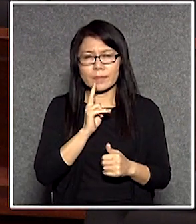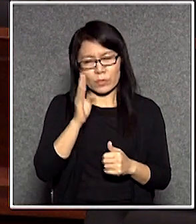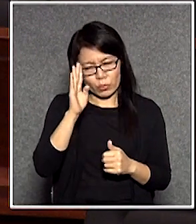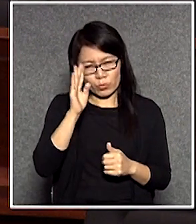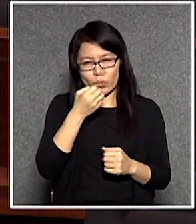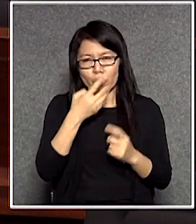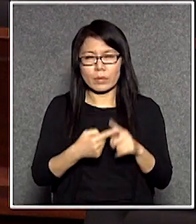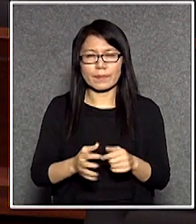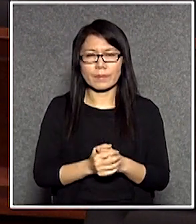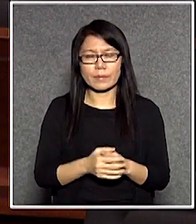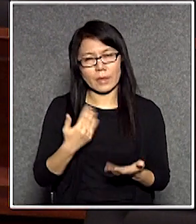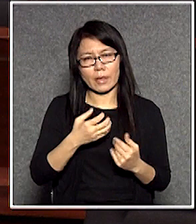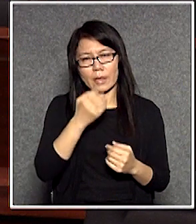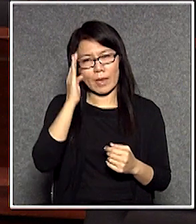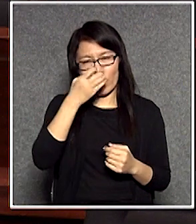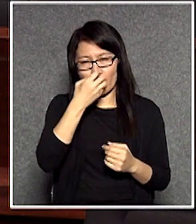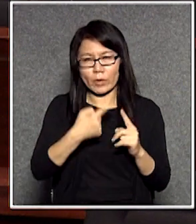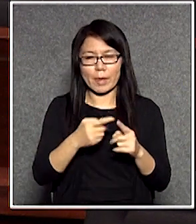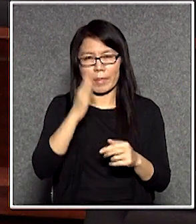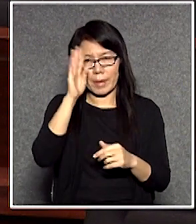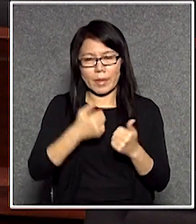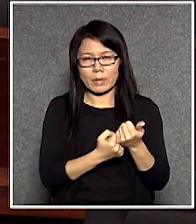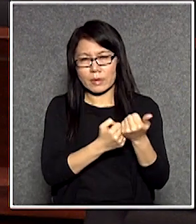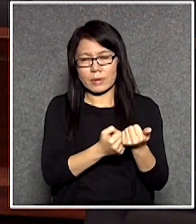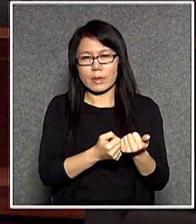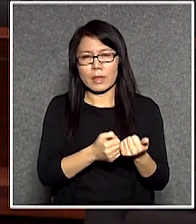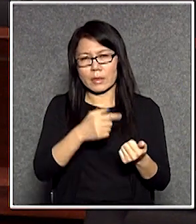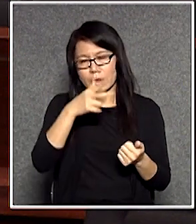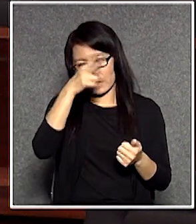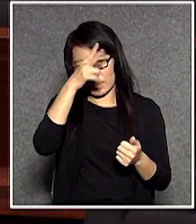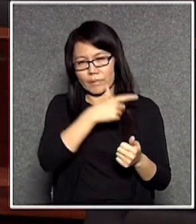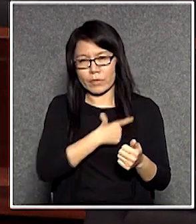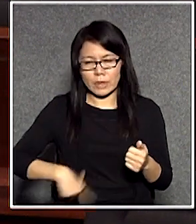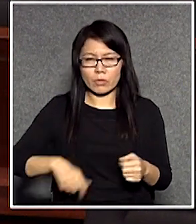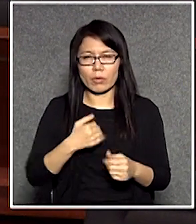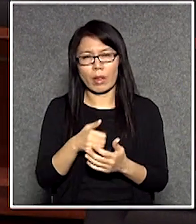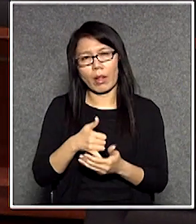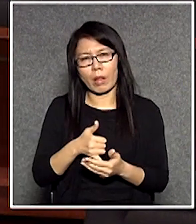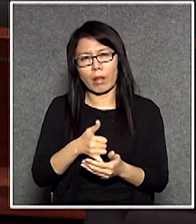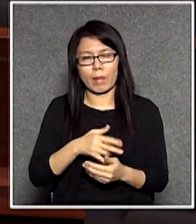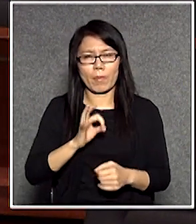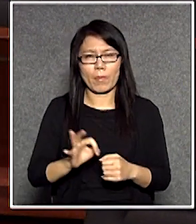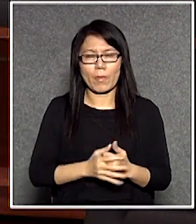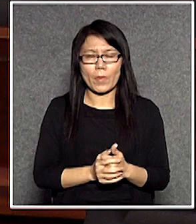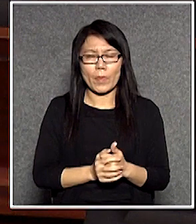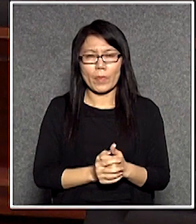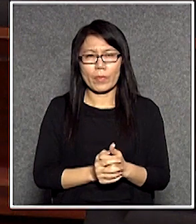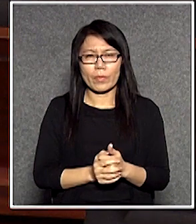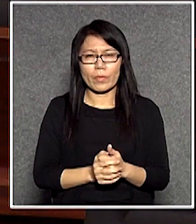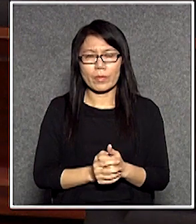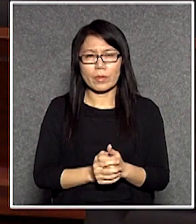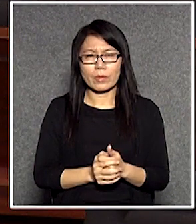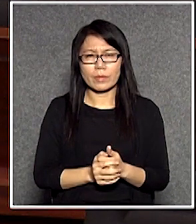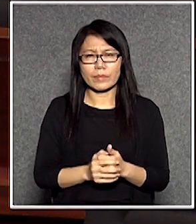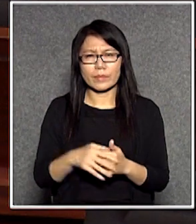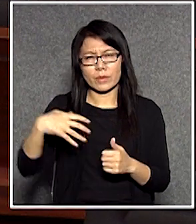但希望市民明白呢建制派的無力感，因為我們那個所謂傳召中呢